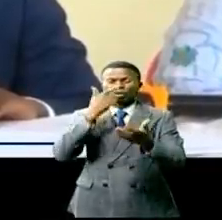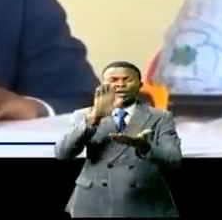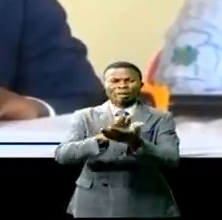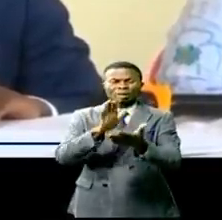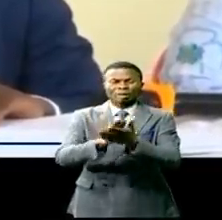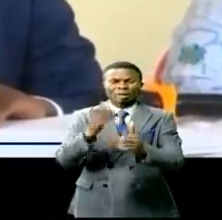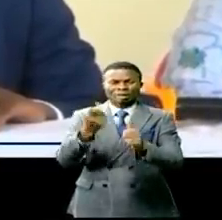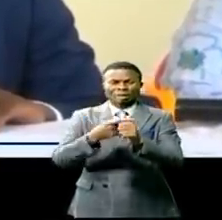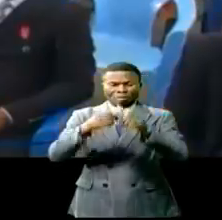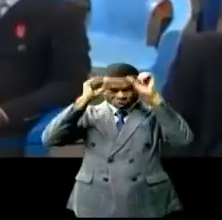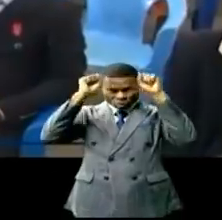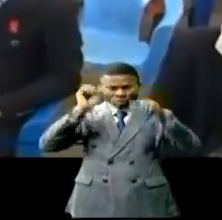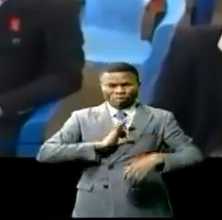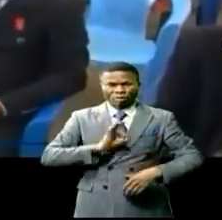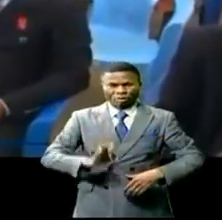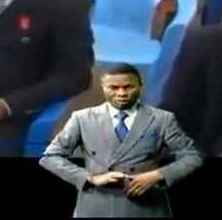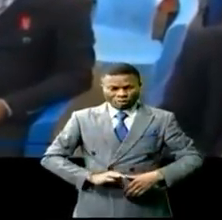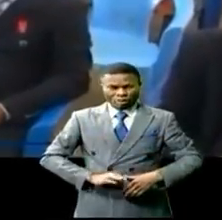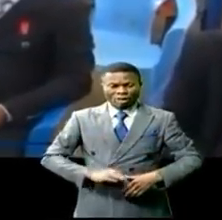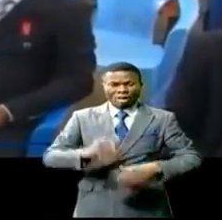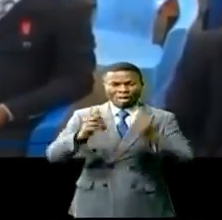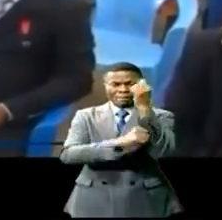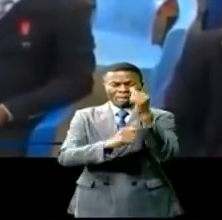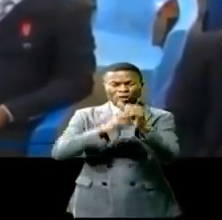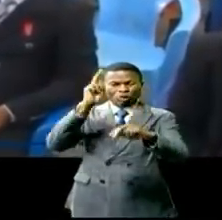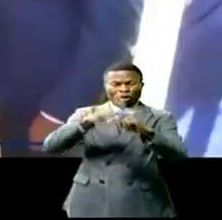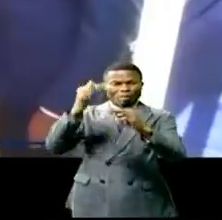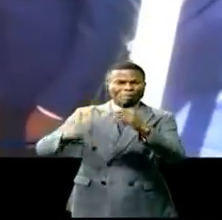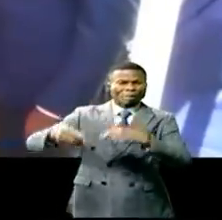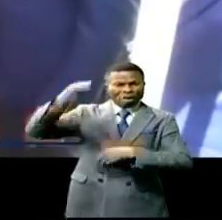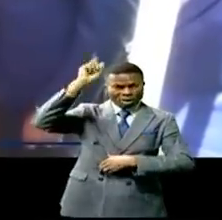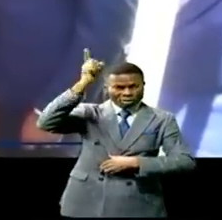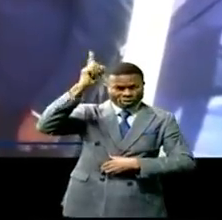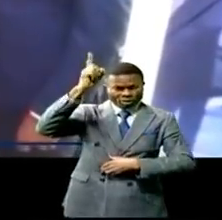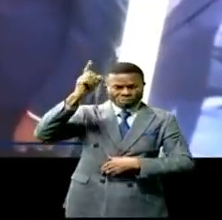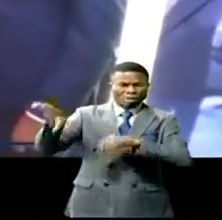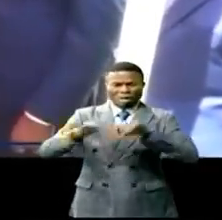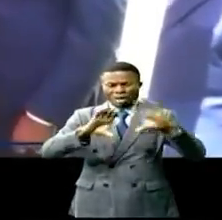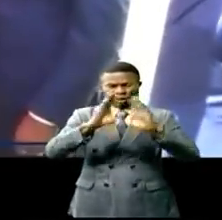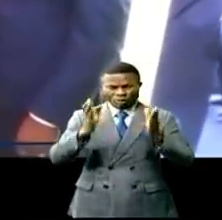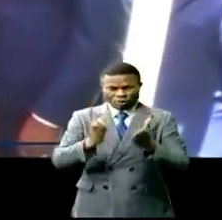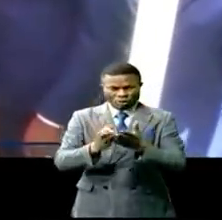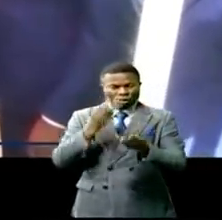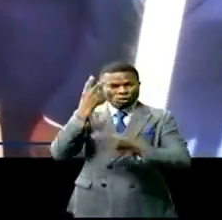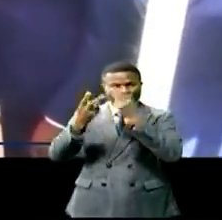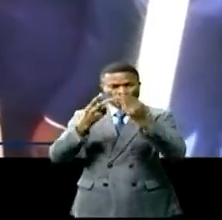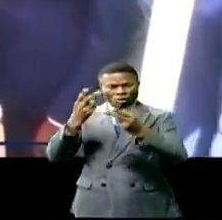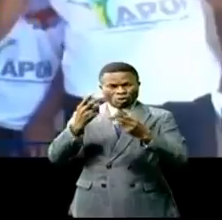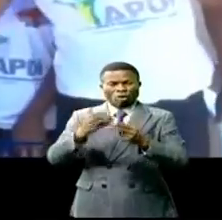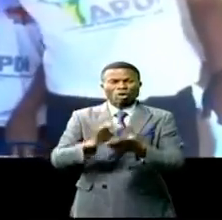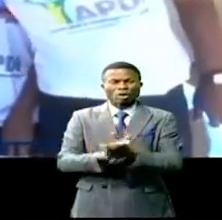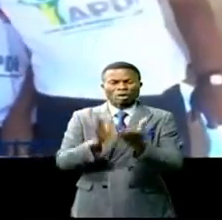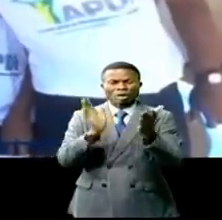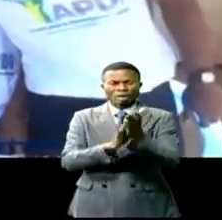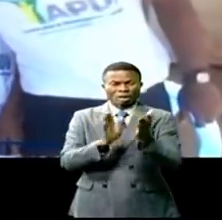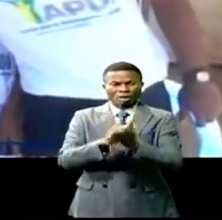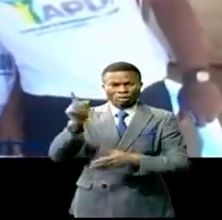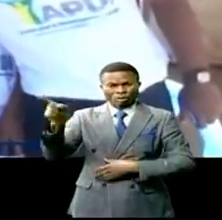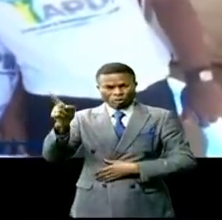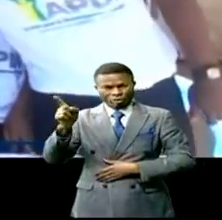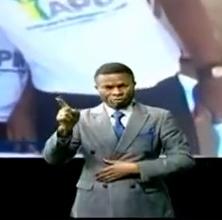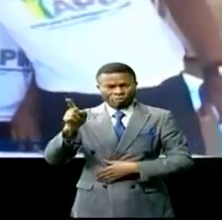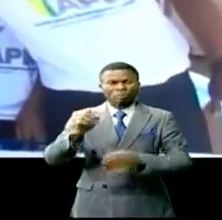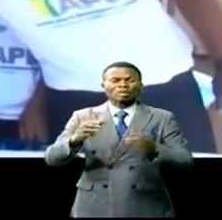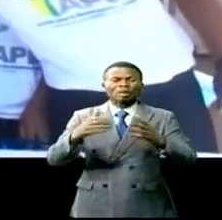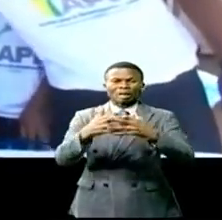félix-antoine qui s'était dit qui place l'homme au centre de ses actions après un tour des stands érigés dans l'enceinte du complexe a tué les par différents